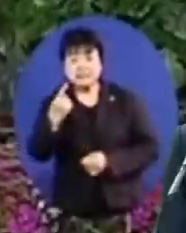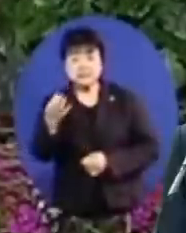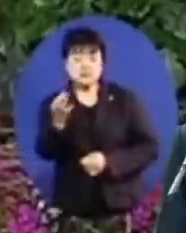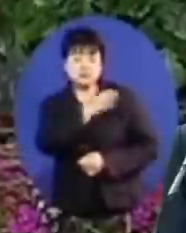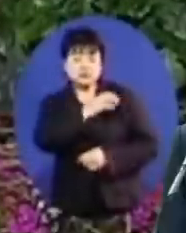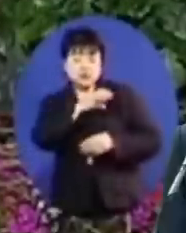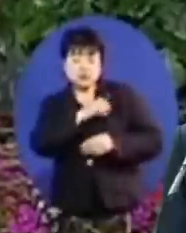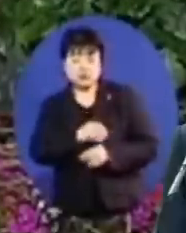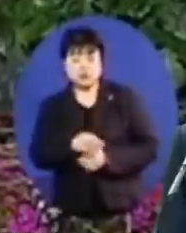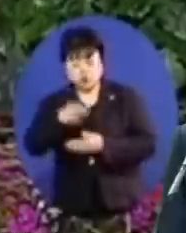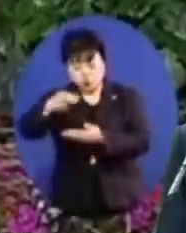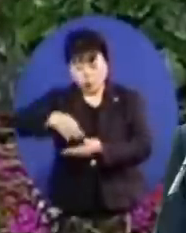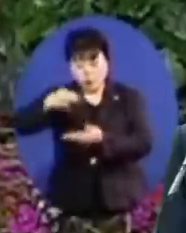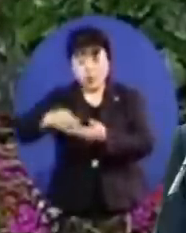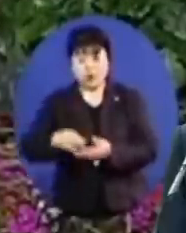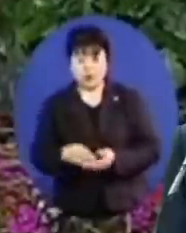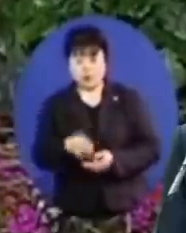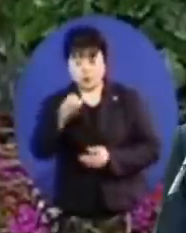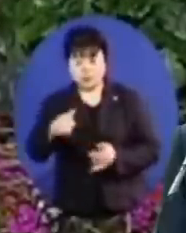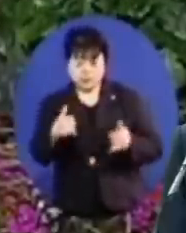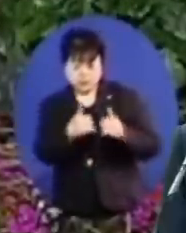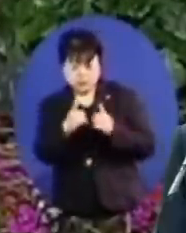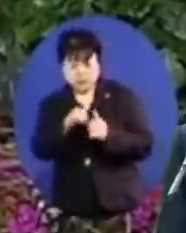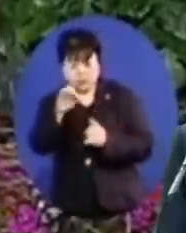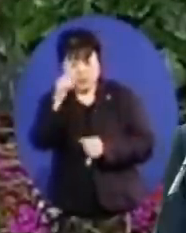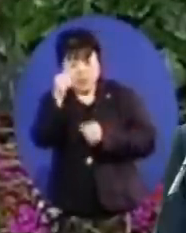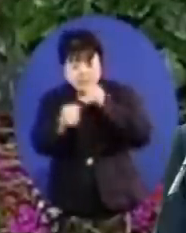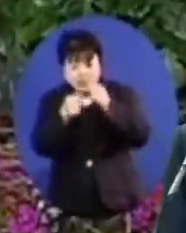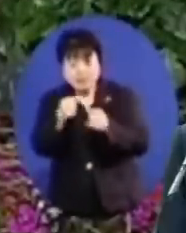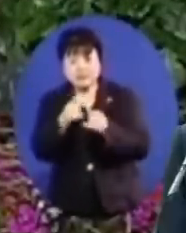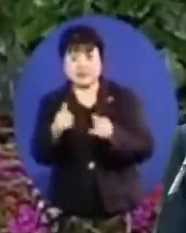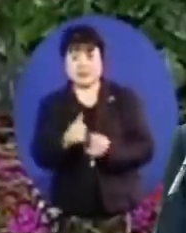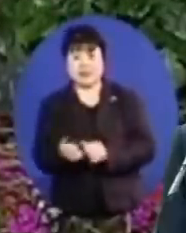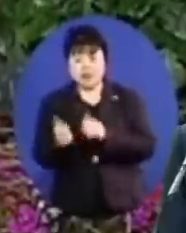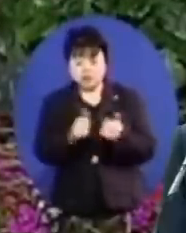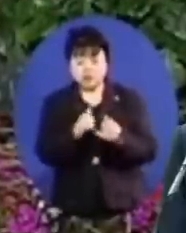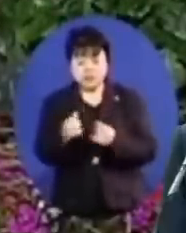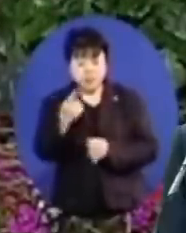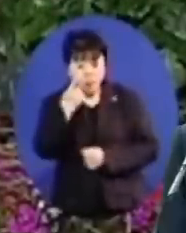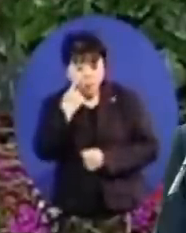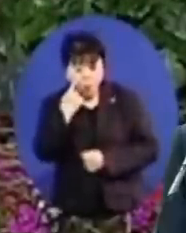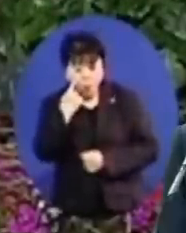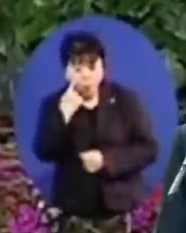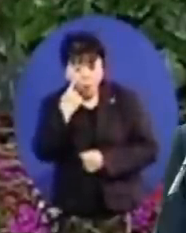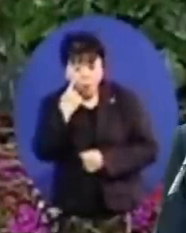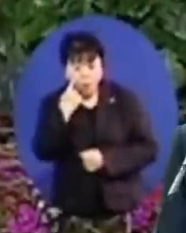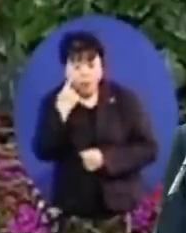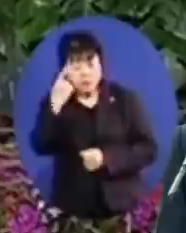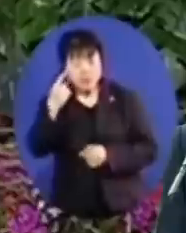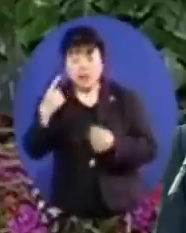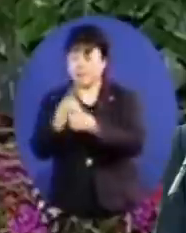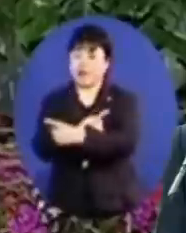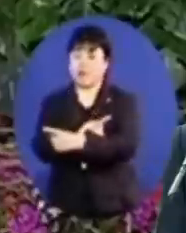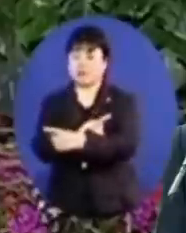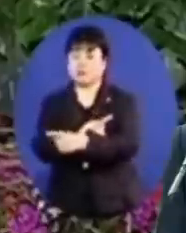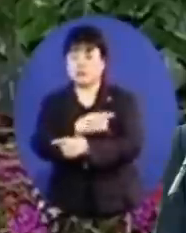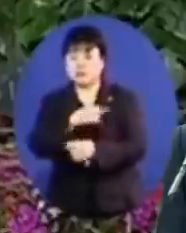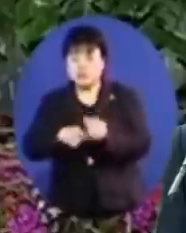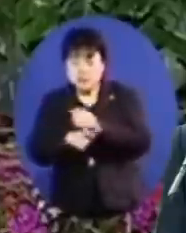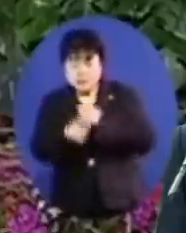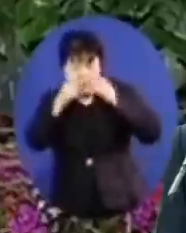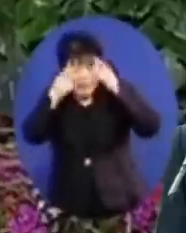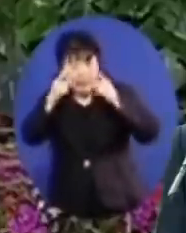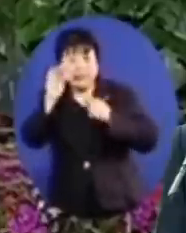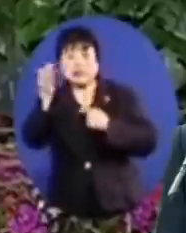권력을 위해 치열한 전투가 벌어지는 전장에까지 뛰어들었던 그는 죽어가는 사람들을 보면서 인생의 올바른 의미를 새롭게 깨닫게